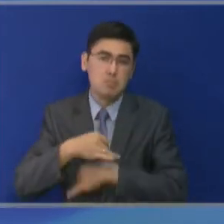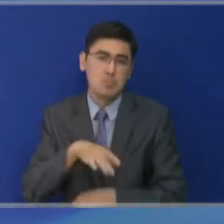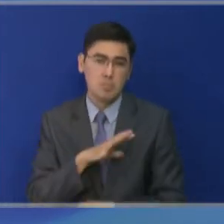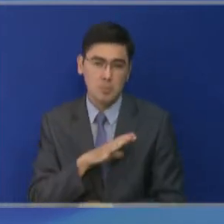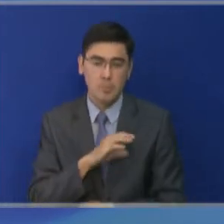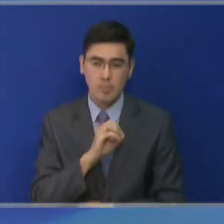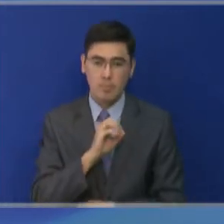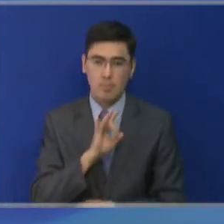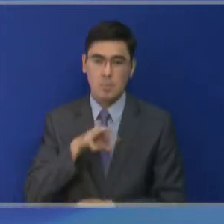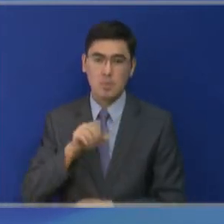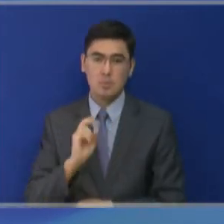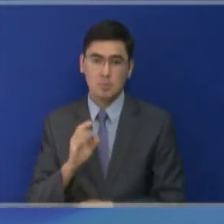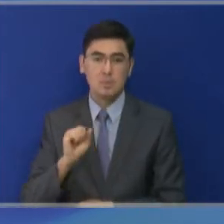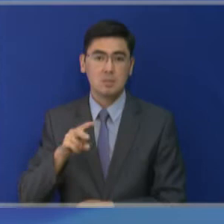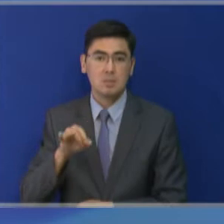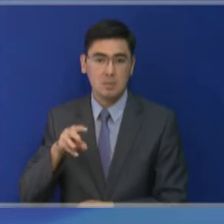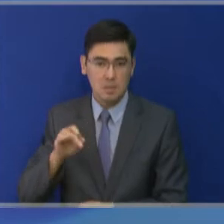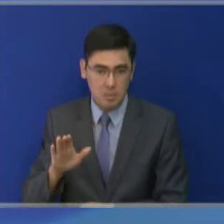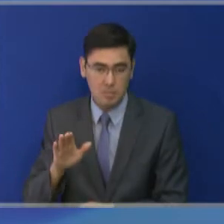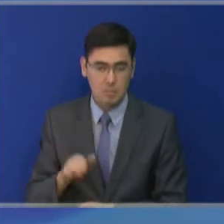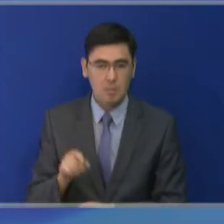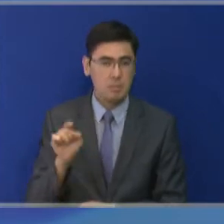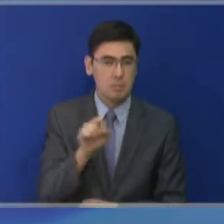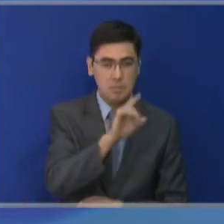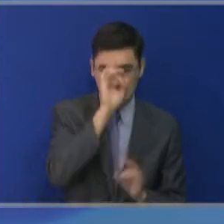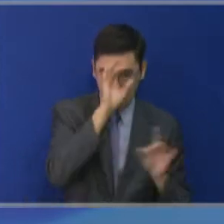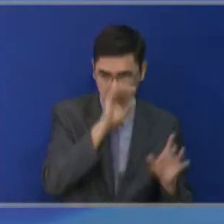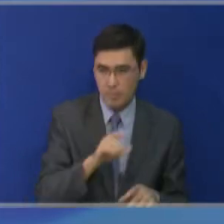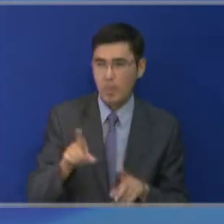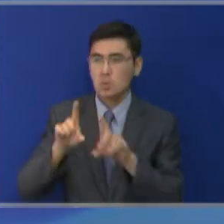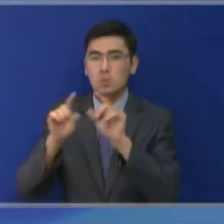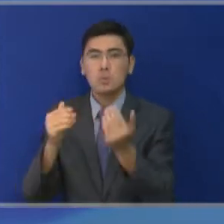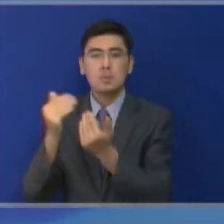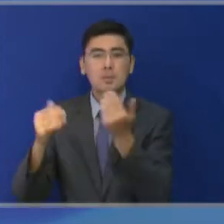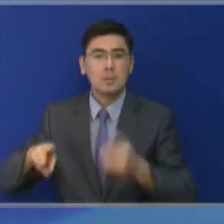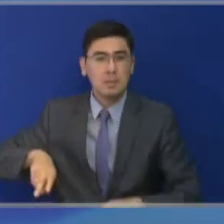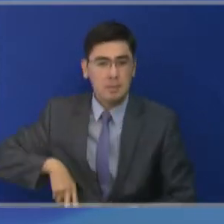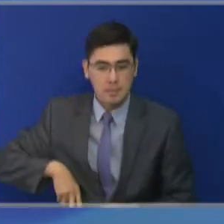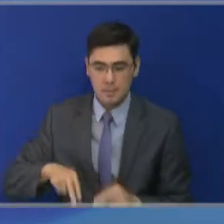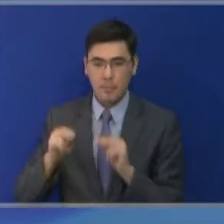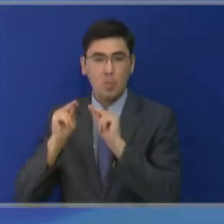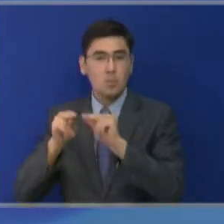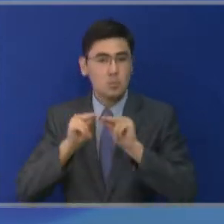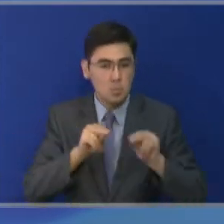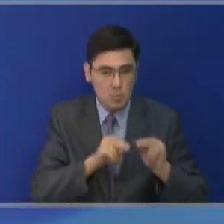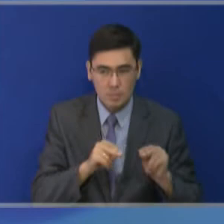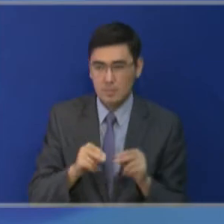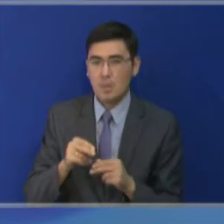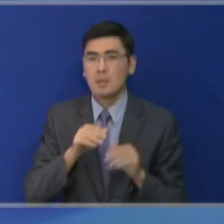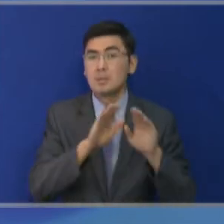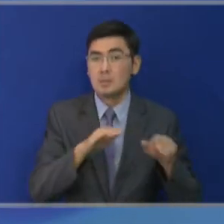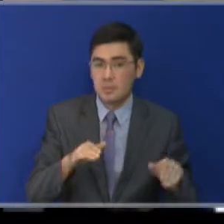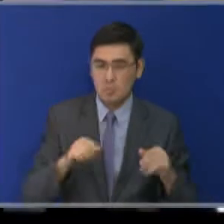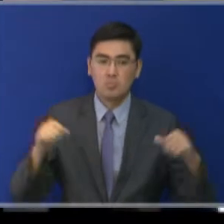Ермак Сәлемов, дербес бөлім жетекшілері, сала ардагерлері, мектеп директорлары мен мұғалімдер, ата-аналар қауымдастығының өкілдері оқушылар